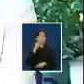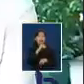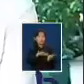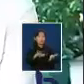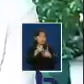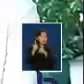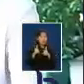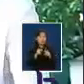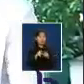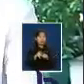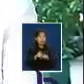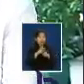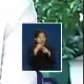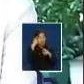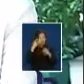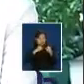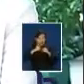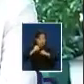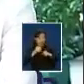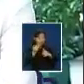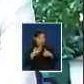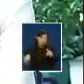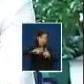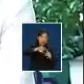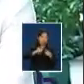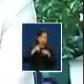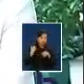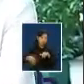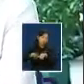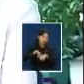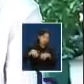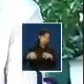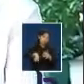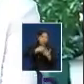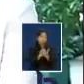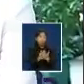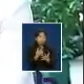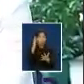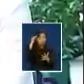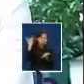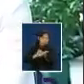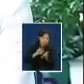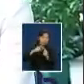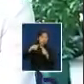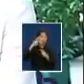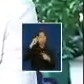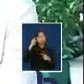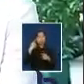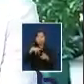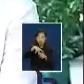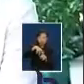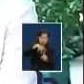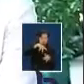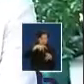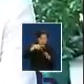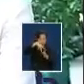นะโดยเฉพาะการ์ตูนคาราเต้อะไรต่างๆเนี่ยเอาแล้วหัวน็อกรถอะไรเงี้ยวิ่งเล่นกันนะโอกาสในความ